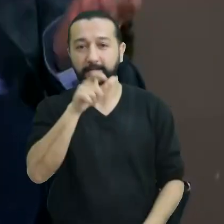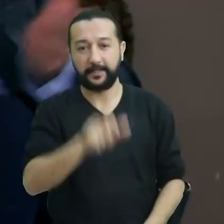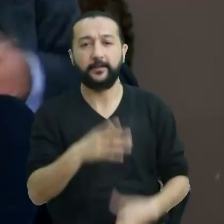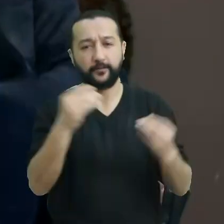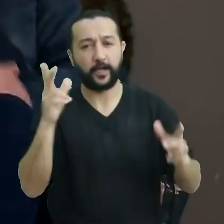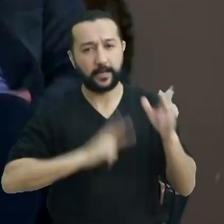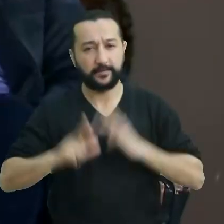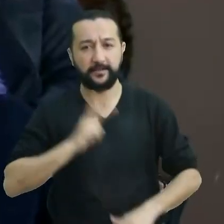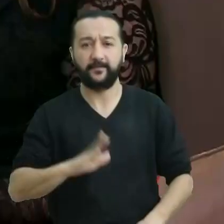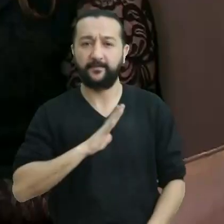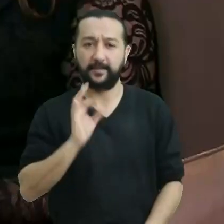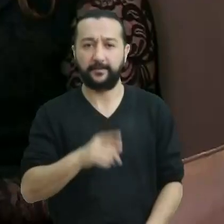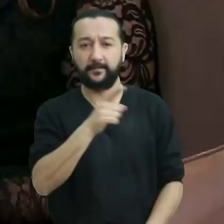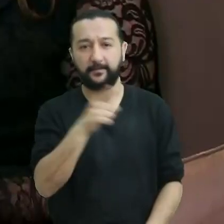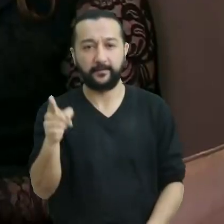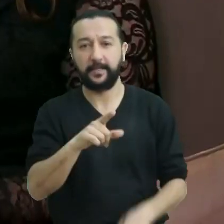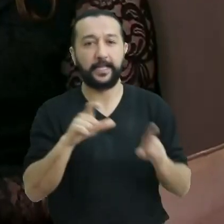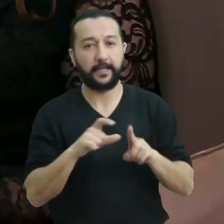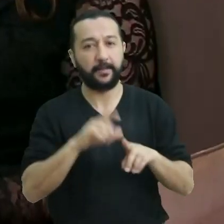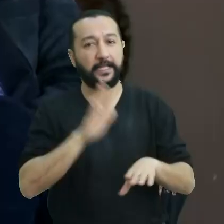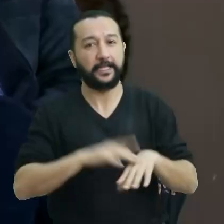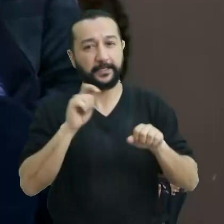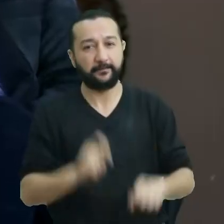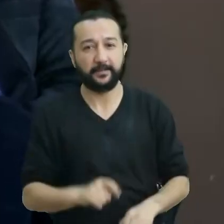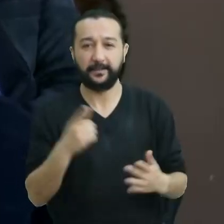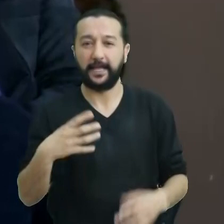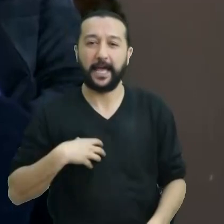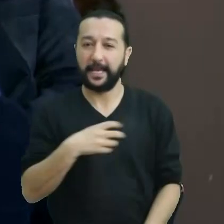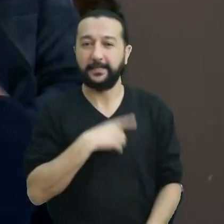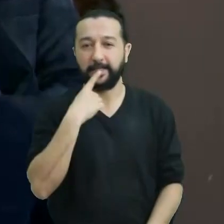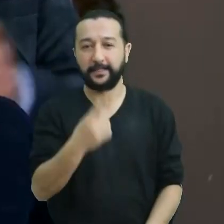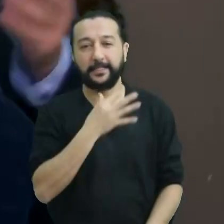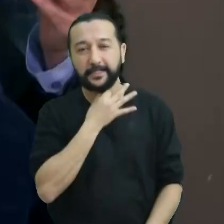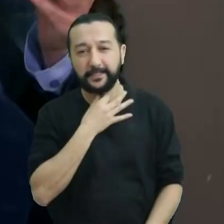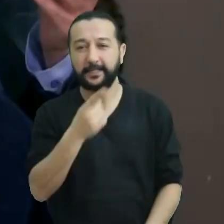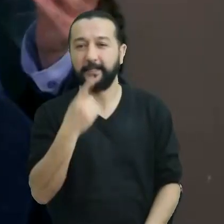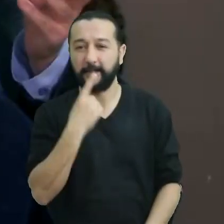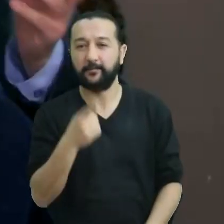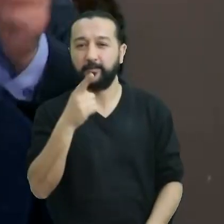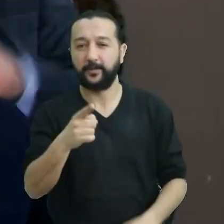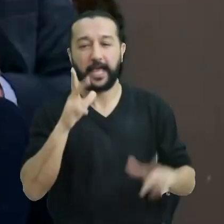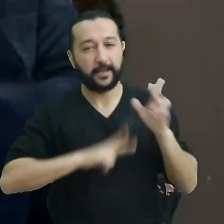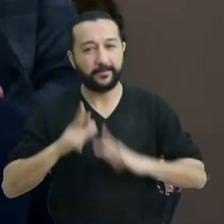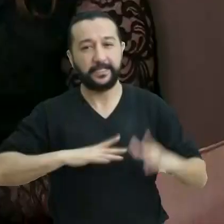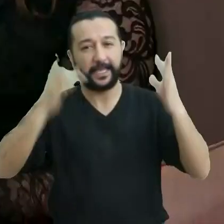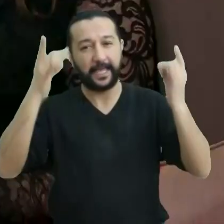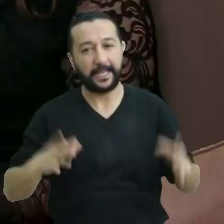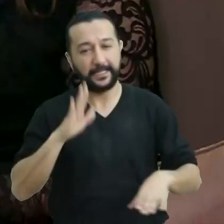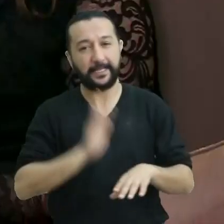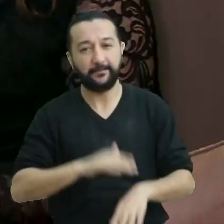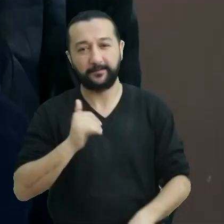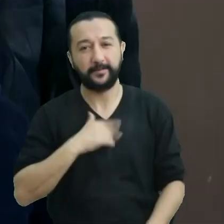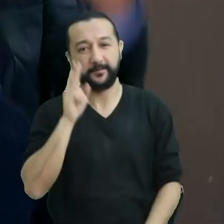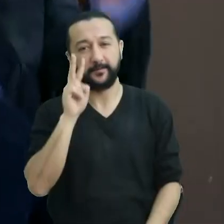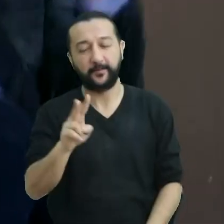da bir sürü takım elbisesi var. Onlar da damatlık gibi. Ya anneciğim. Acaba diyorum... Şu damatlıkta gelinliği giyseniz de biz de